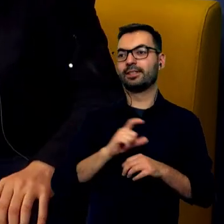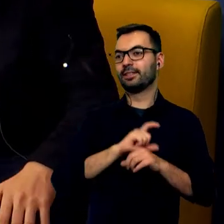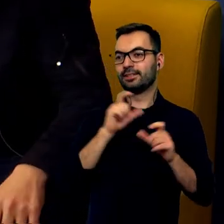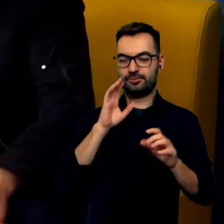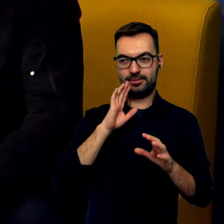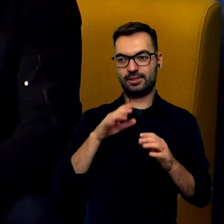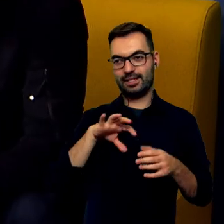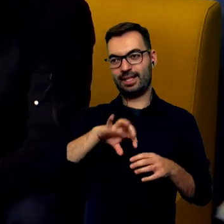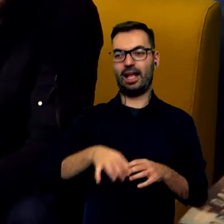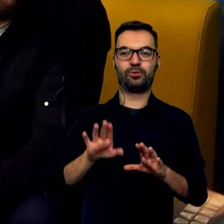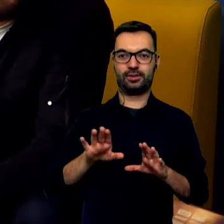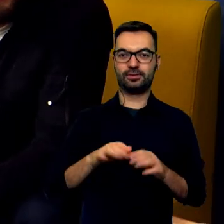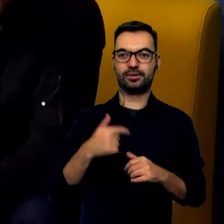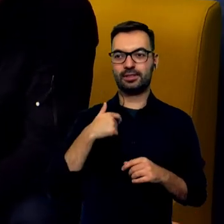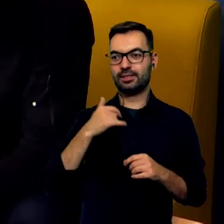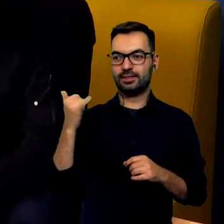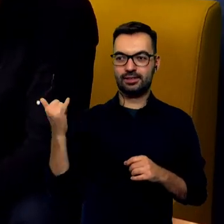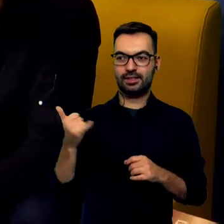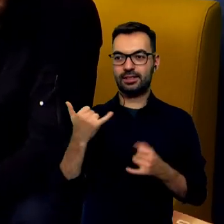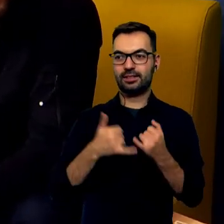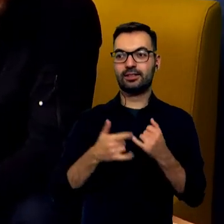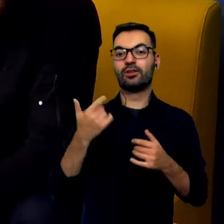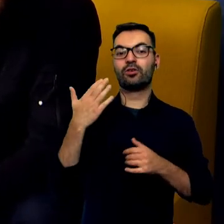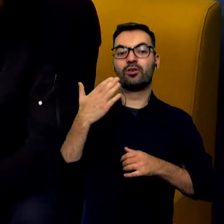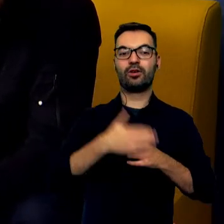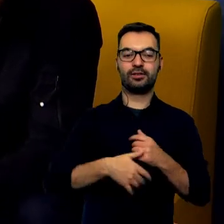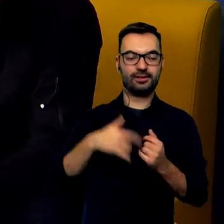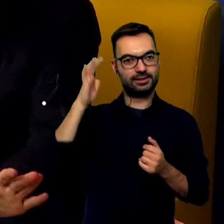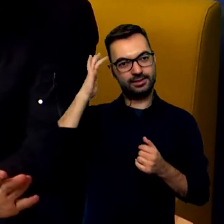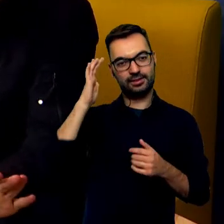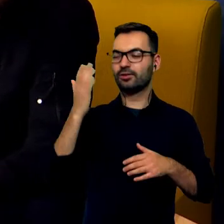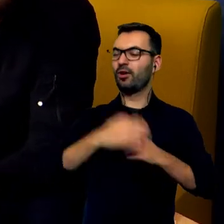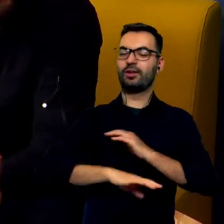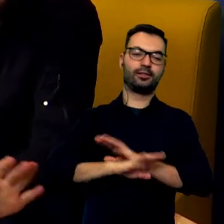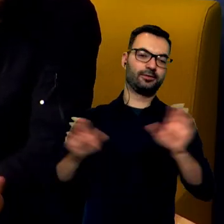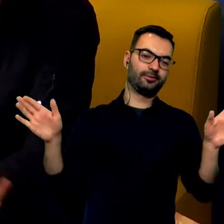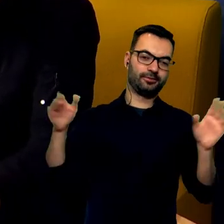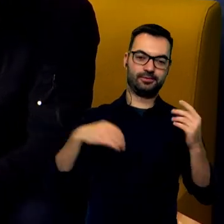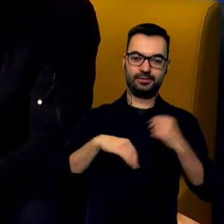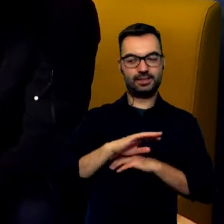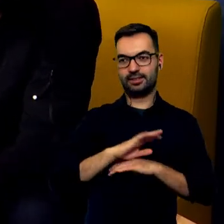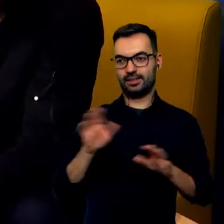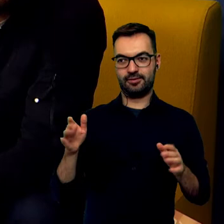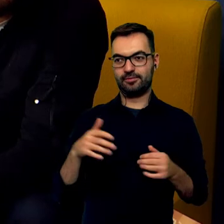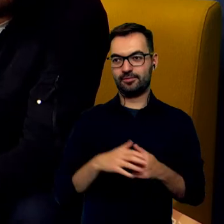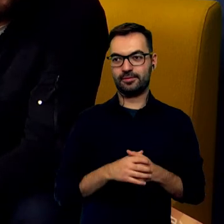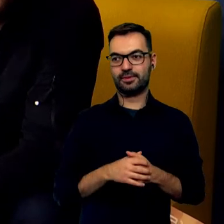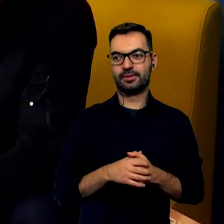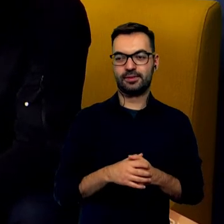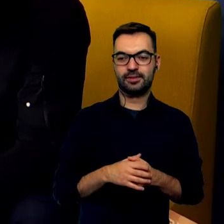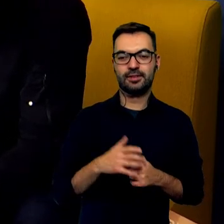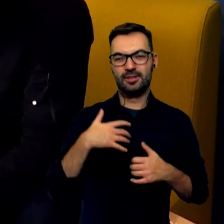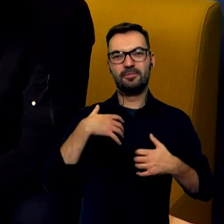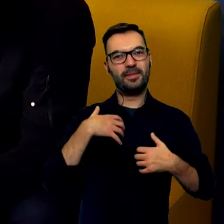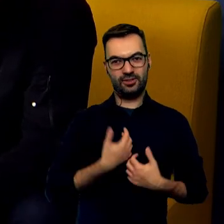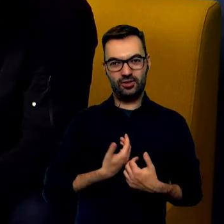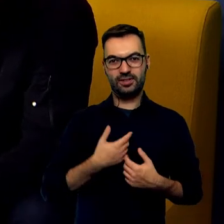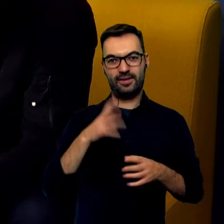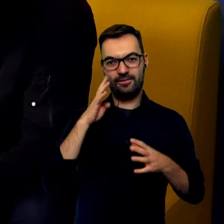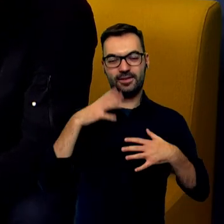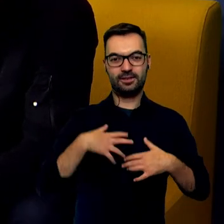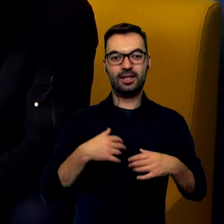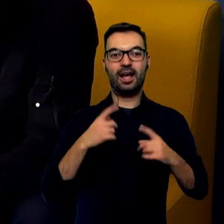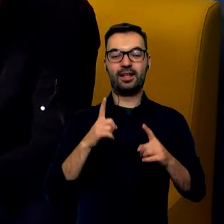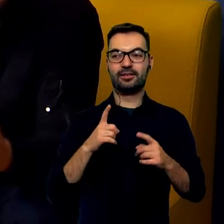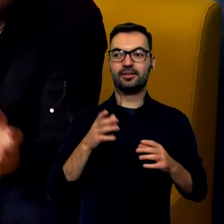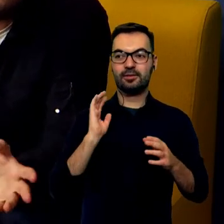czas w tym gatunku. To ja za każdym razem, jak się to kończy, to mówię sobie, koniec. To jest też takie wyczerpujące fizycznie,